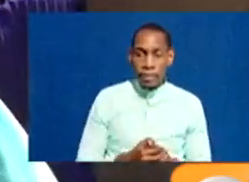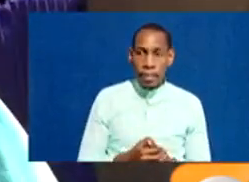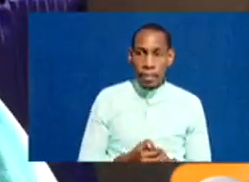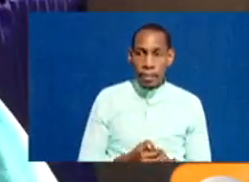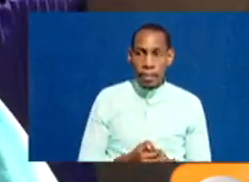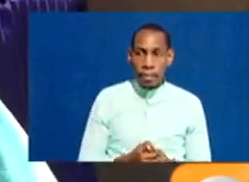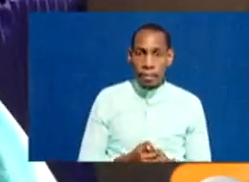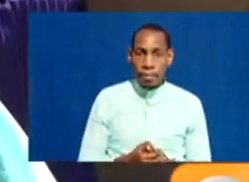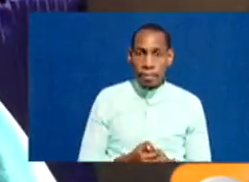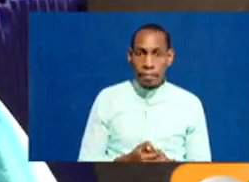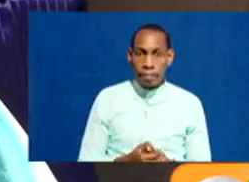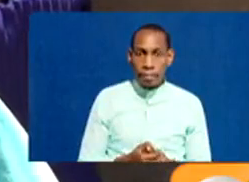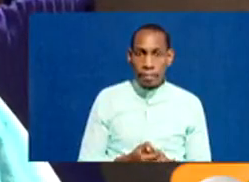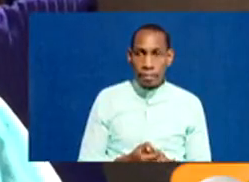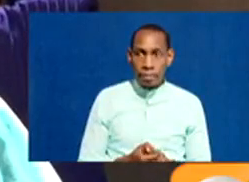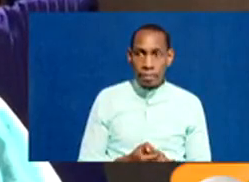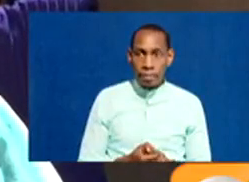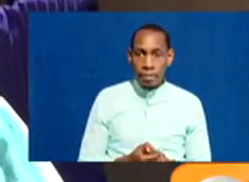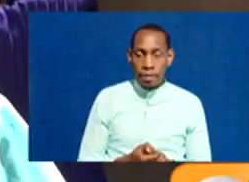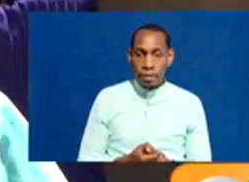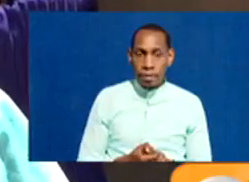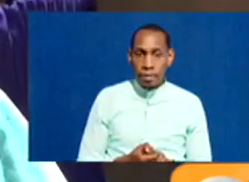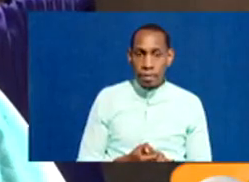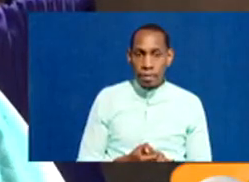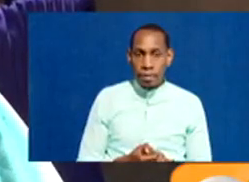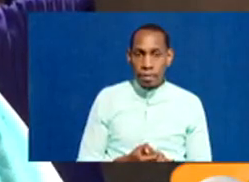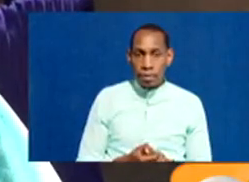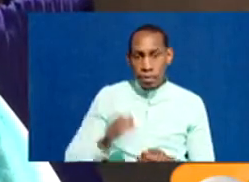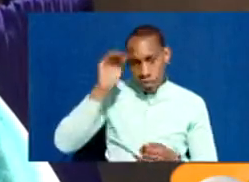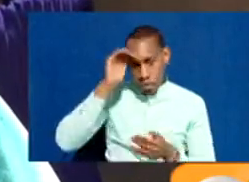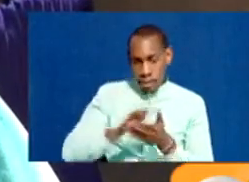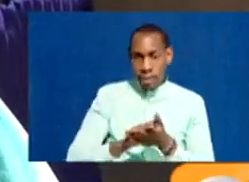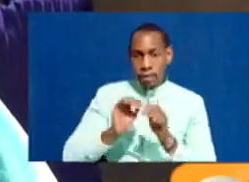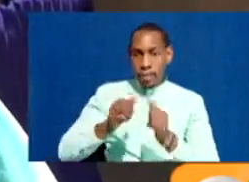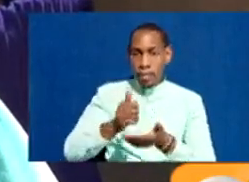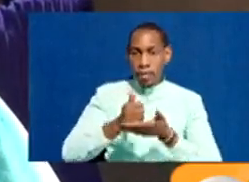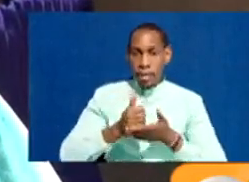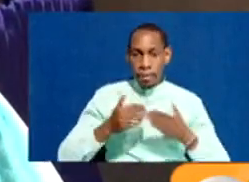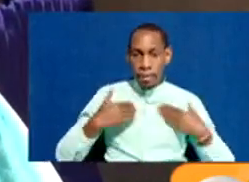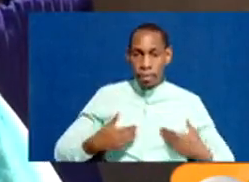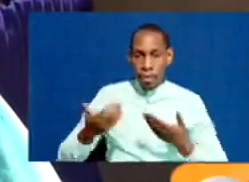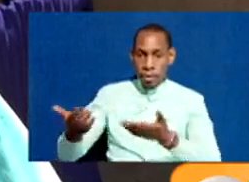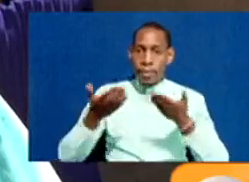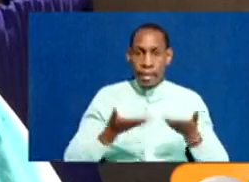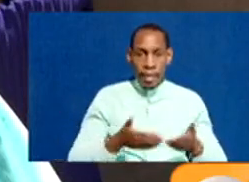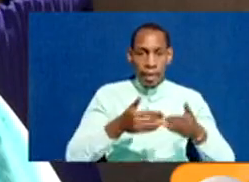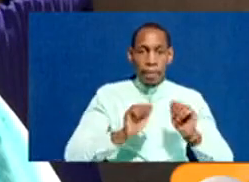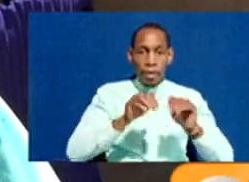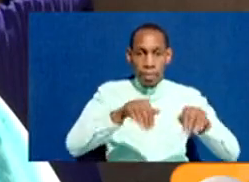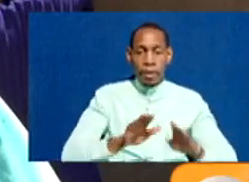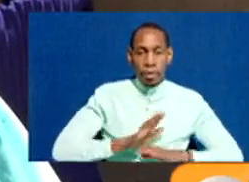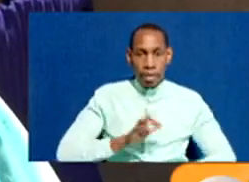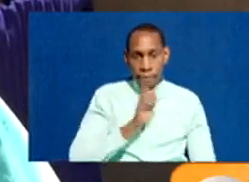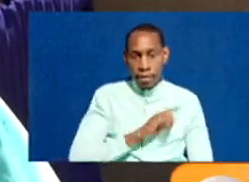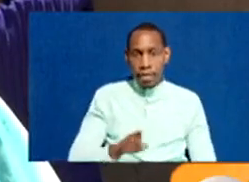Mila zetu tunaamini akialetwa katika taifa la Kenya, tusaidie tu kuleta mwili mpaka hapa. Tuzike ndio tulidhike,